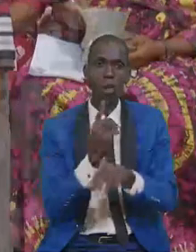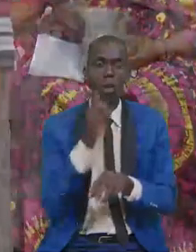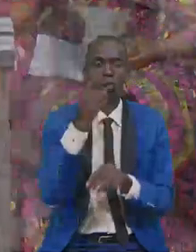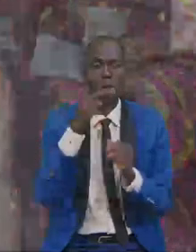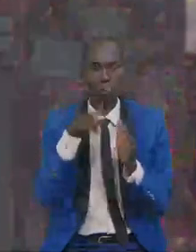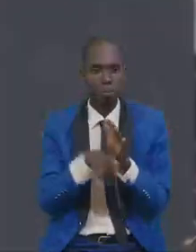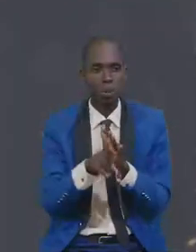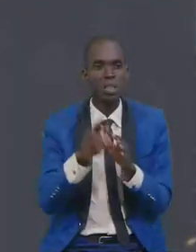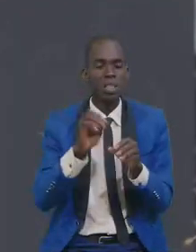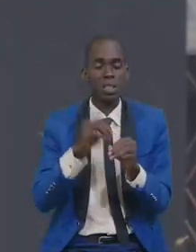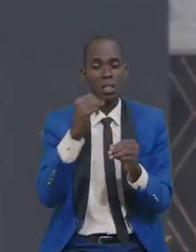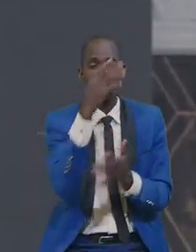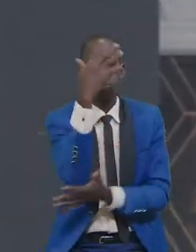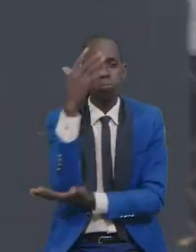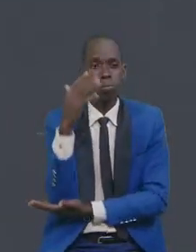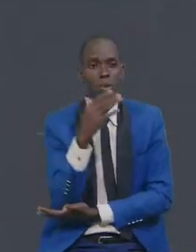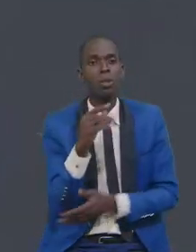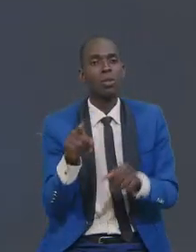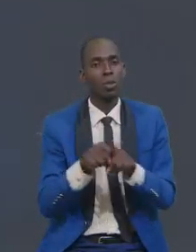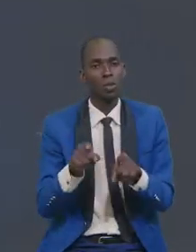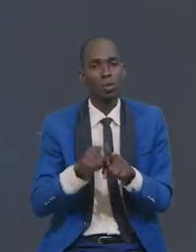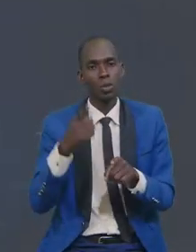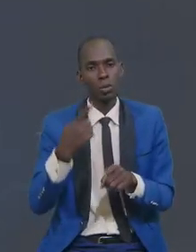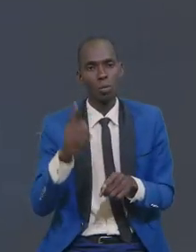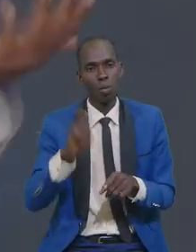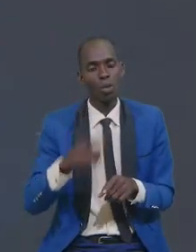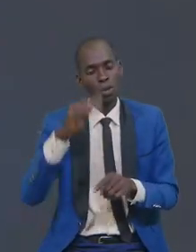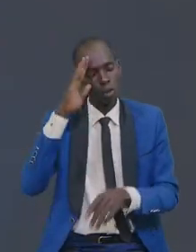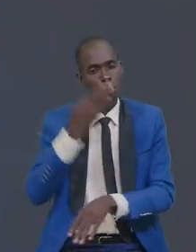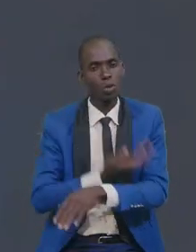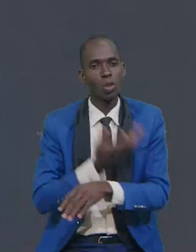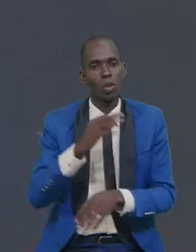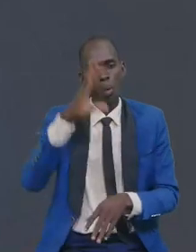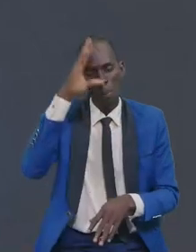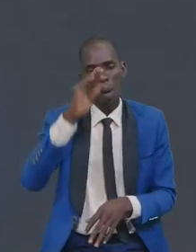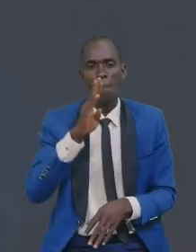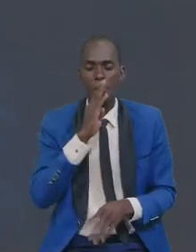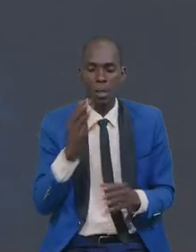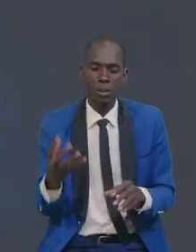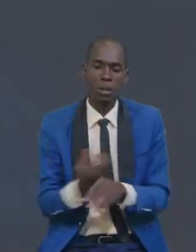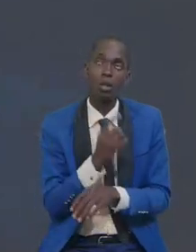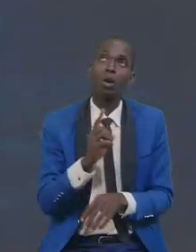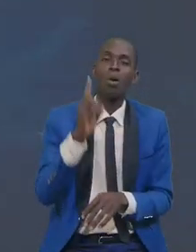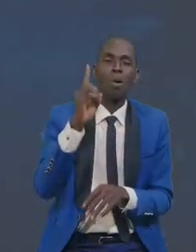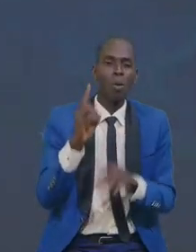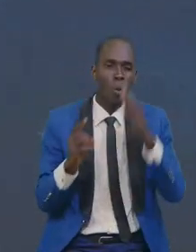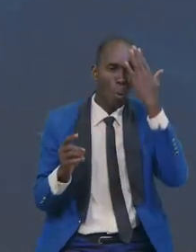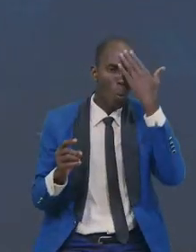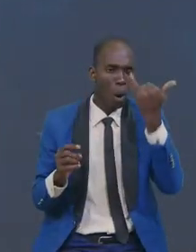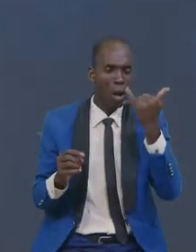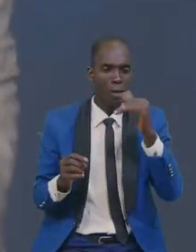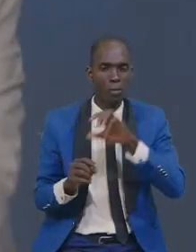Et comme Moïse éleva le serpent dans le désert, il faut de même que le Fils de l'homme soit élevé. Pourquoi? Verset 15. Afin